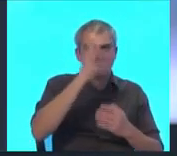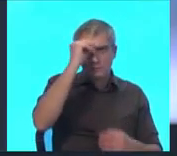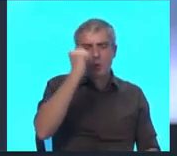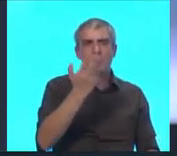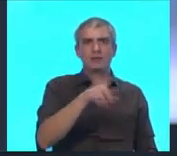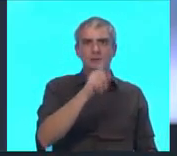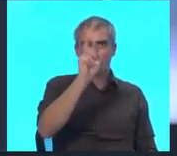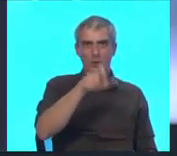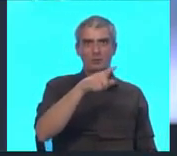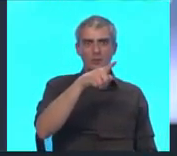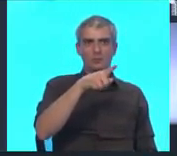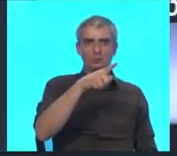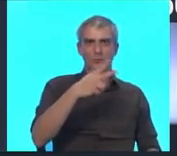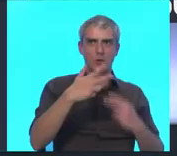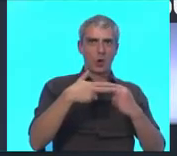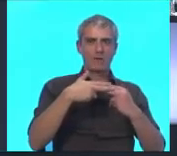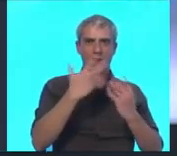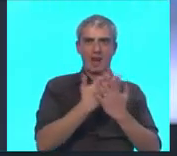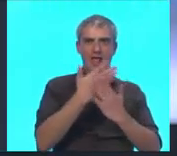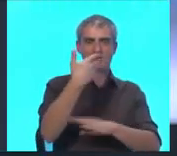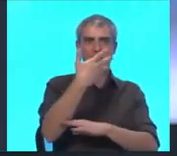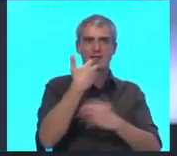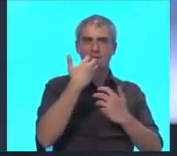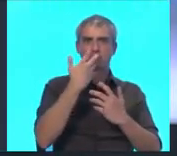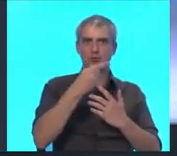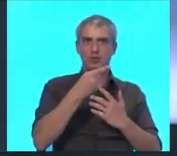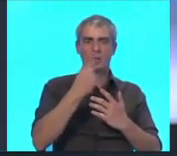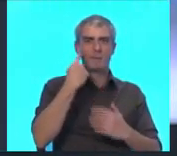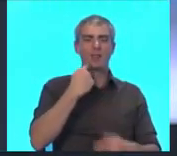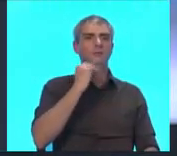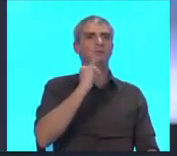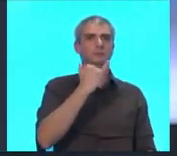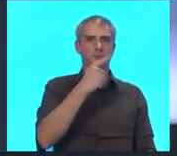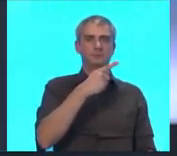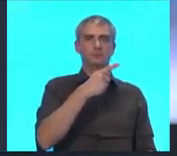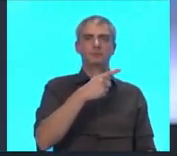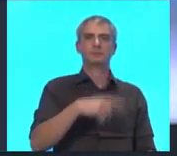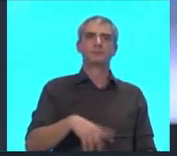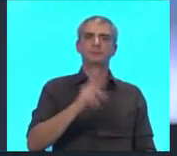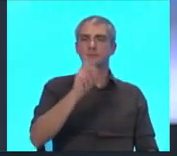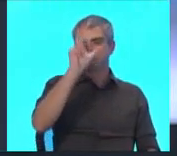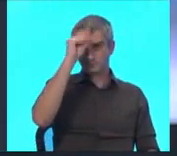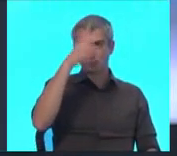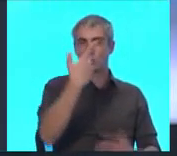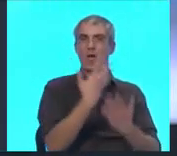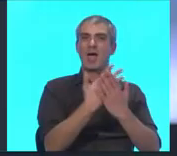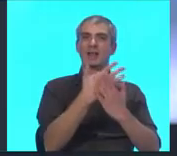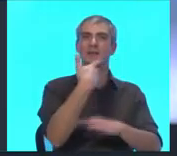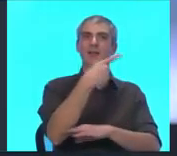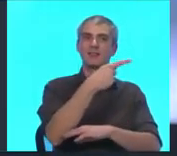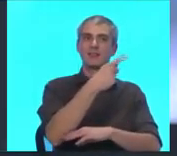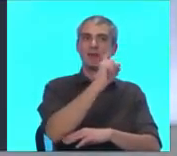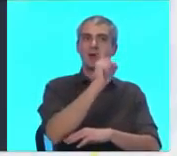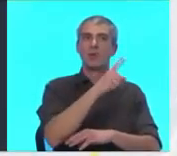דמות שקרובה לעד מדינה בפרשייה פלילית? כן, אכן אמיר, מדובר על עד מדינה שככל הנראה